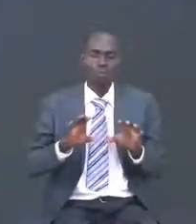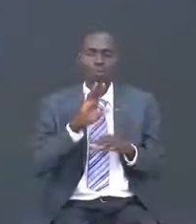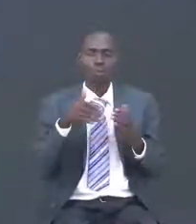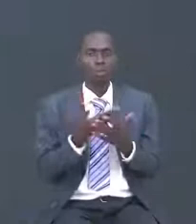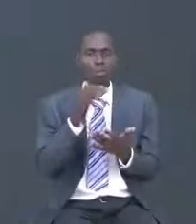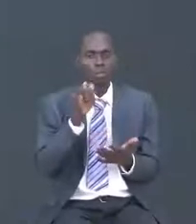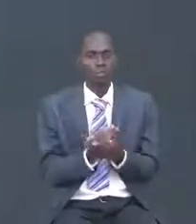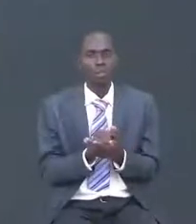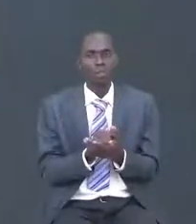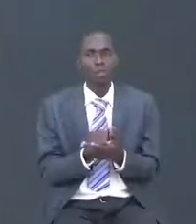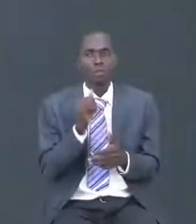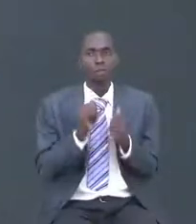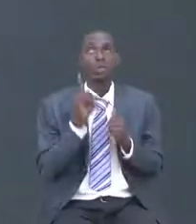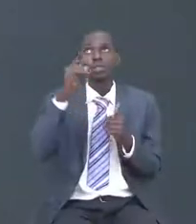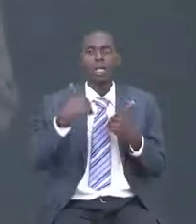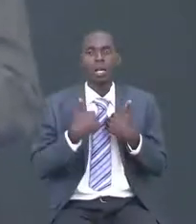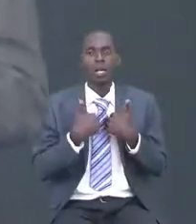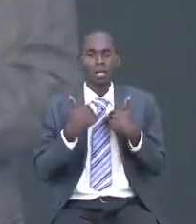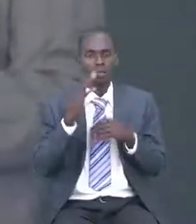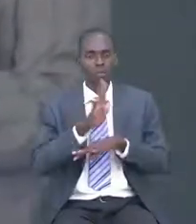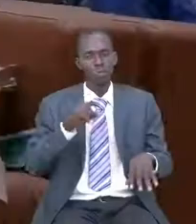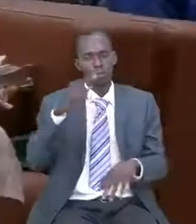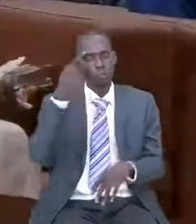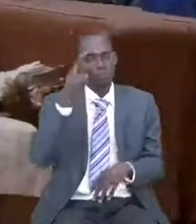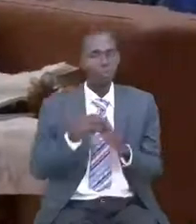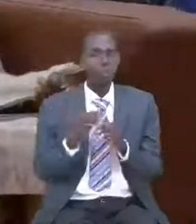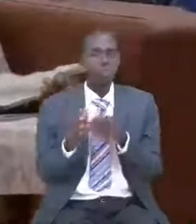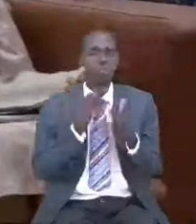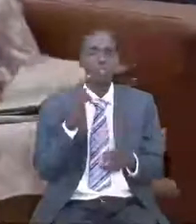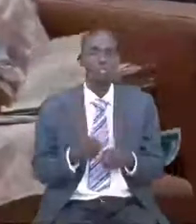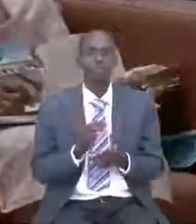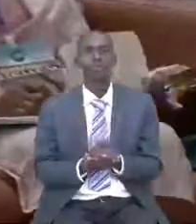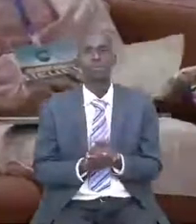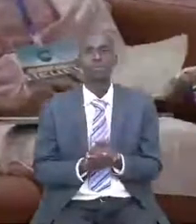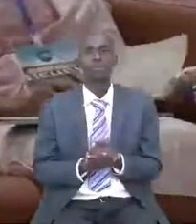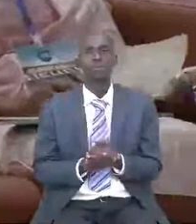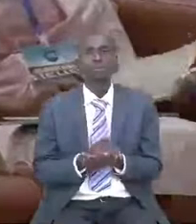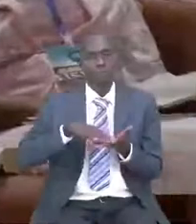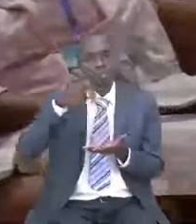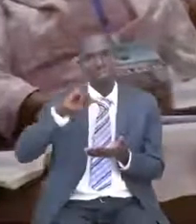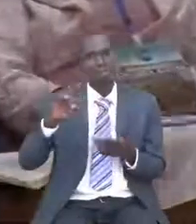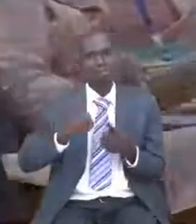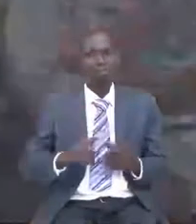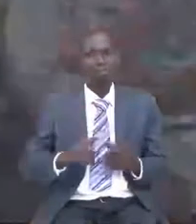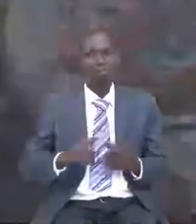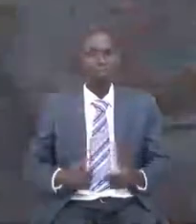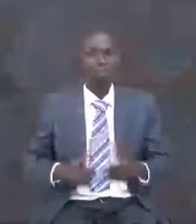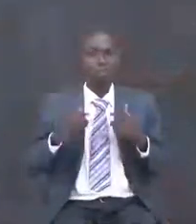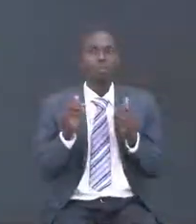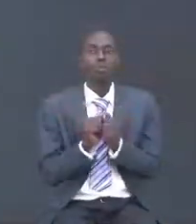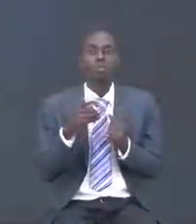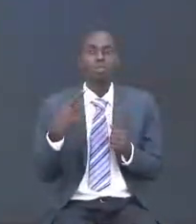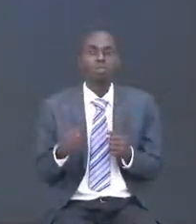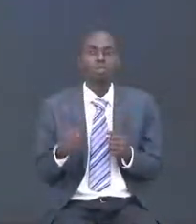pour ce pourquoi il t'a appelé au nom de Jésus. Apprendre à vivre avec un état